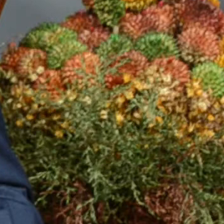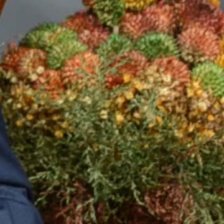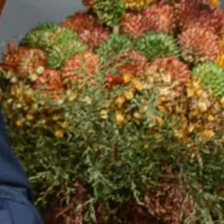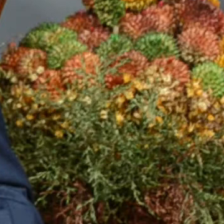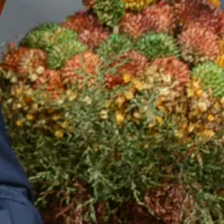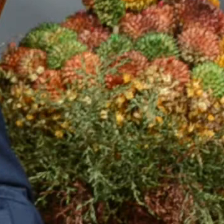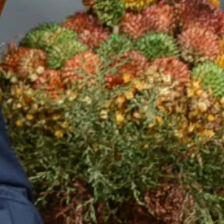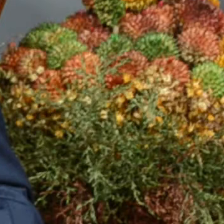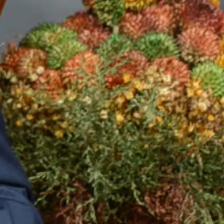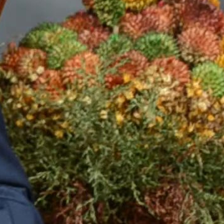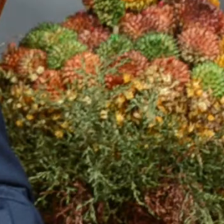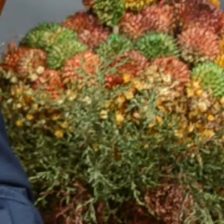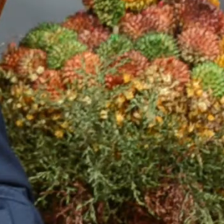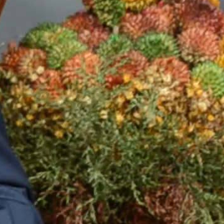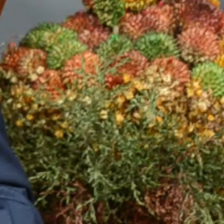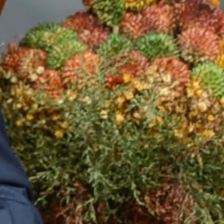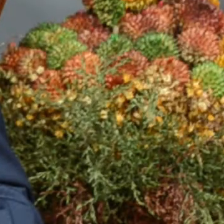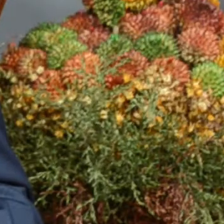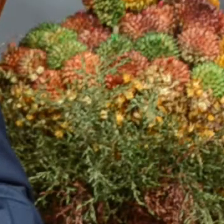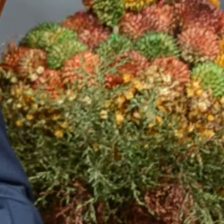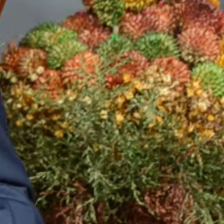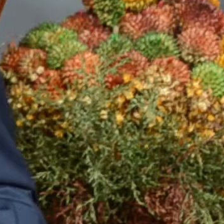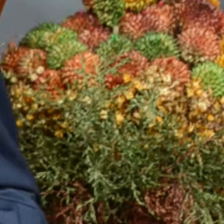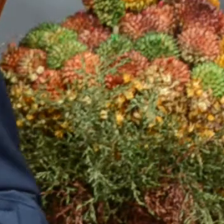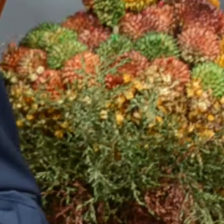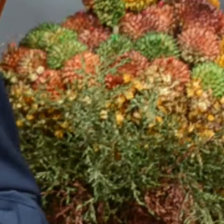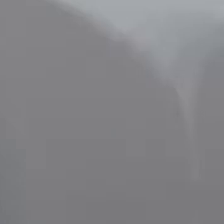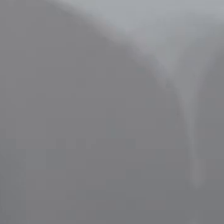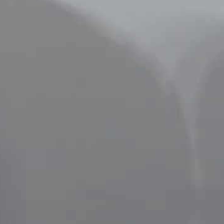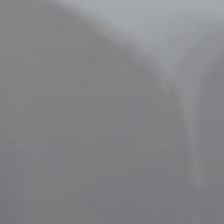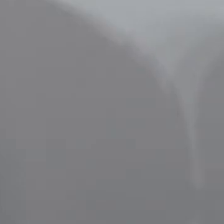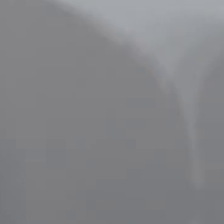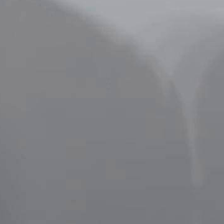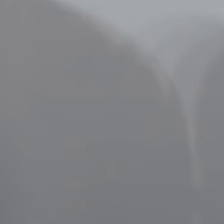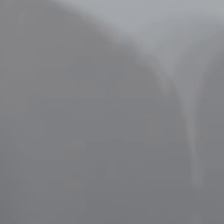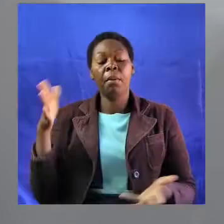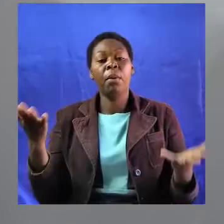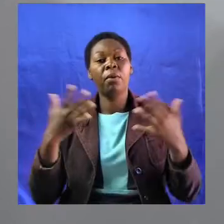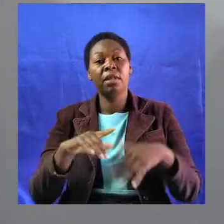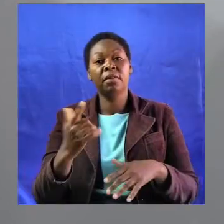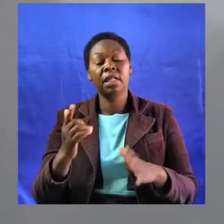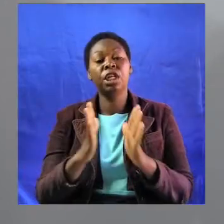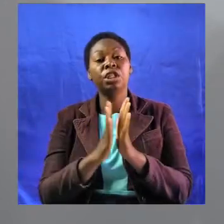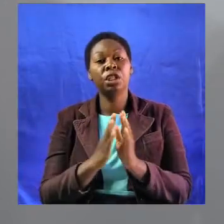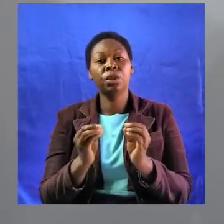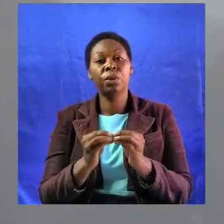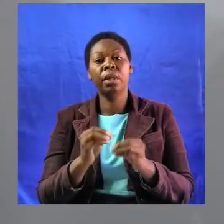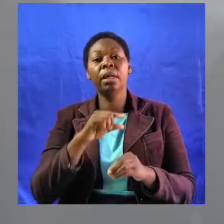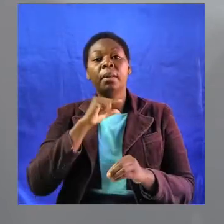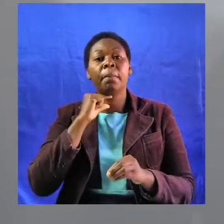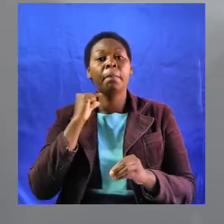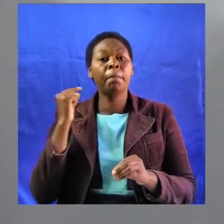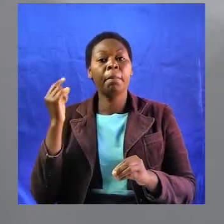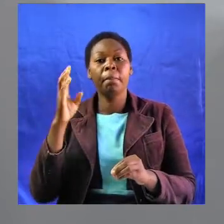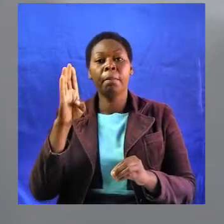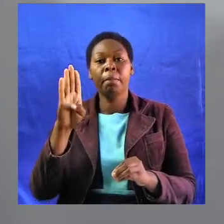vekunotes Zimbabwe Conference of the Seventh Day Adventist Church pamwe chete na Pastor Caston Betera veku East Zimbabwe Conference of the